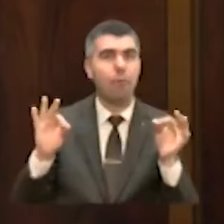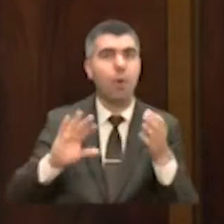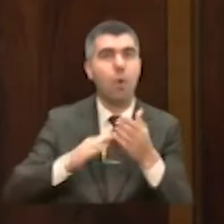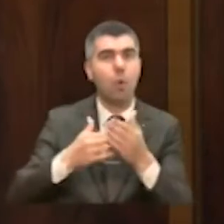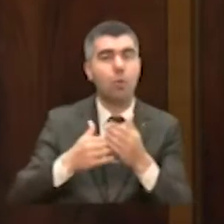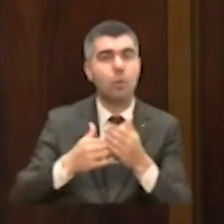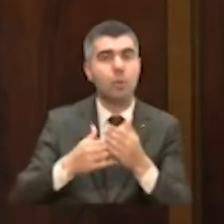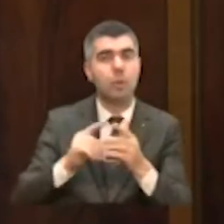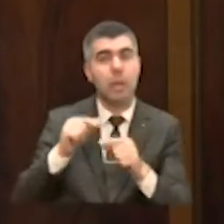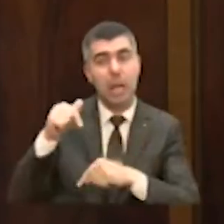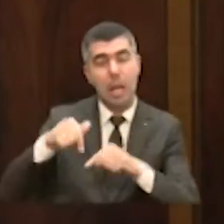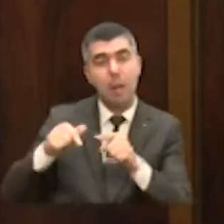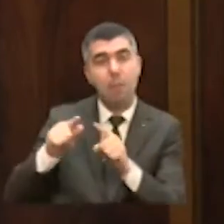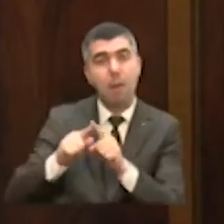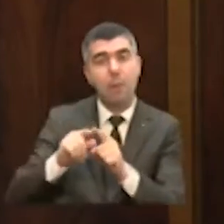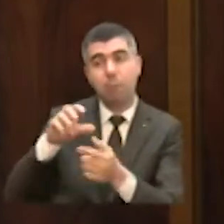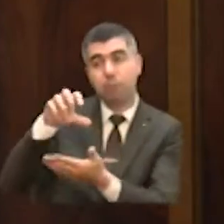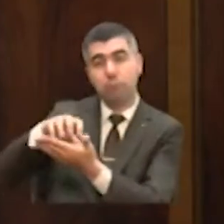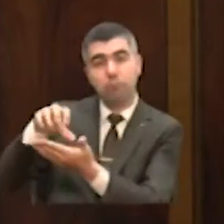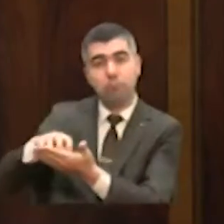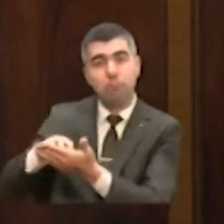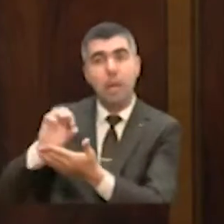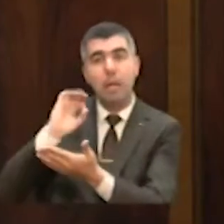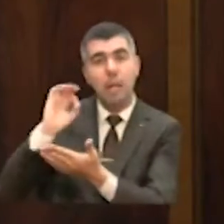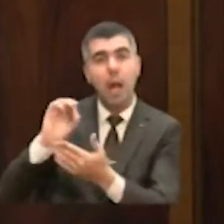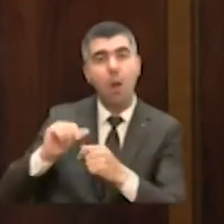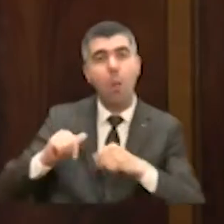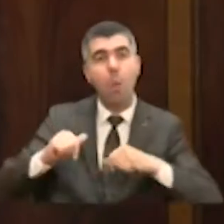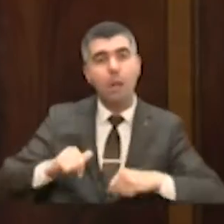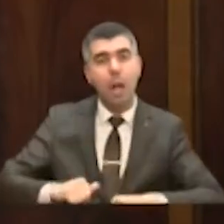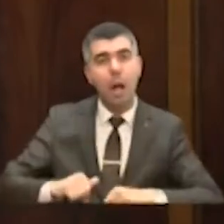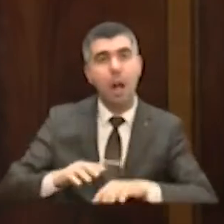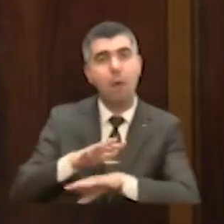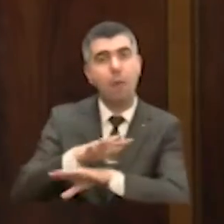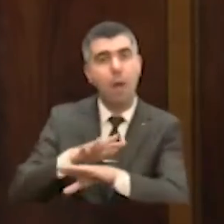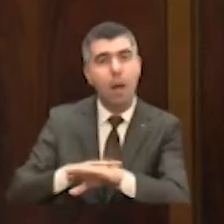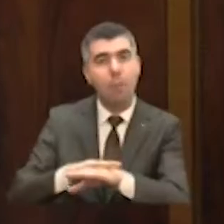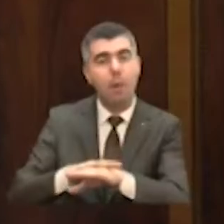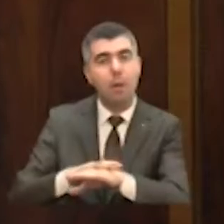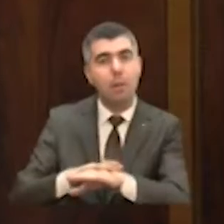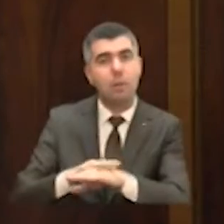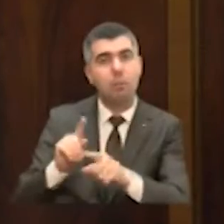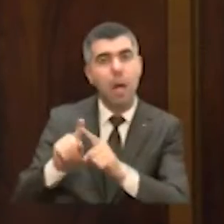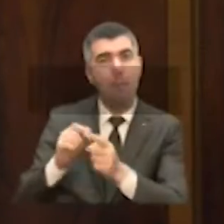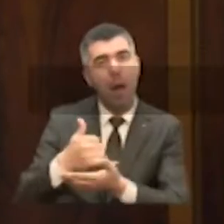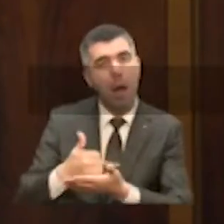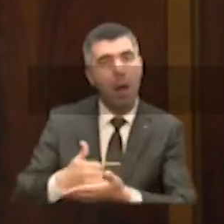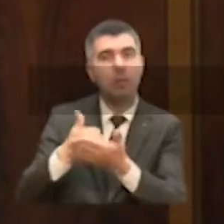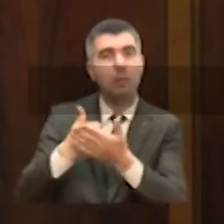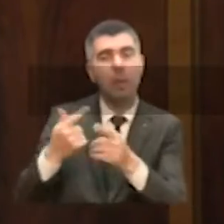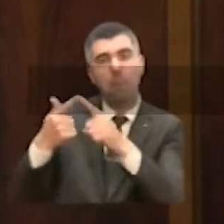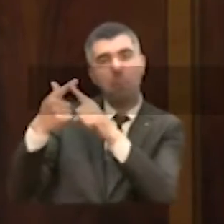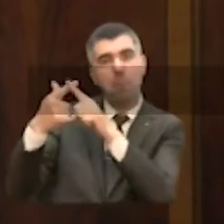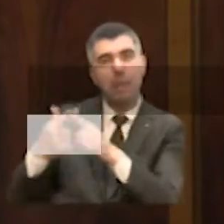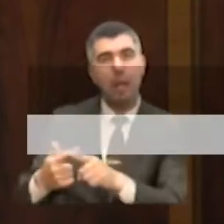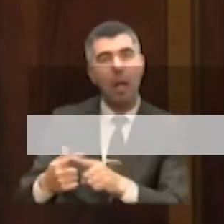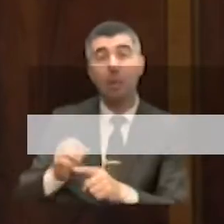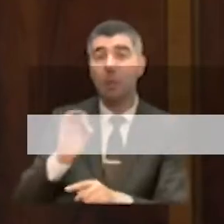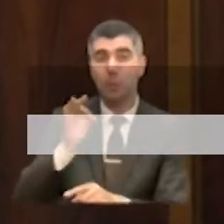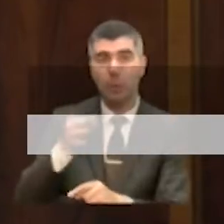واللجان الجهوية اللي كتدعو وهي اللي كتنفذ جزء كبير منه، حنا كنعطيو الفلوس في العكس كاين هذا